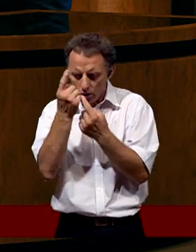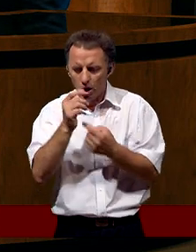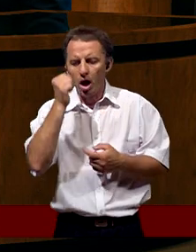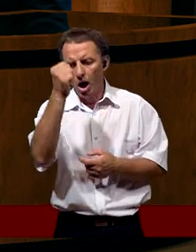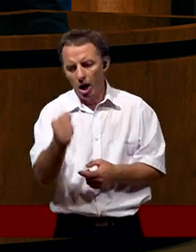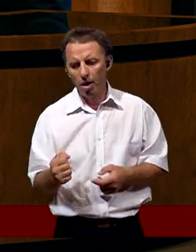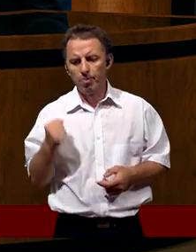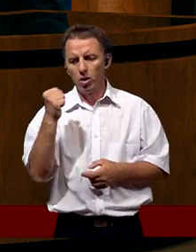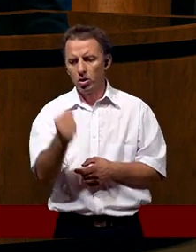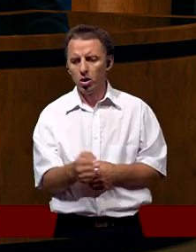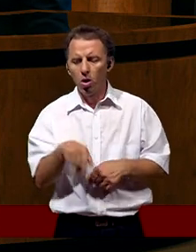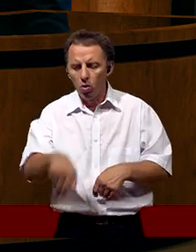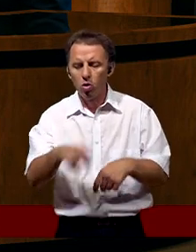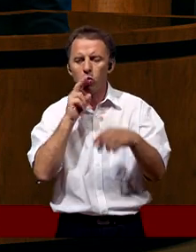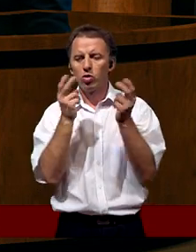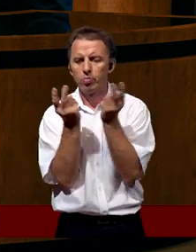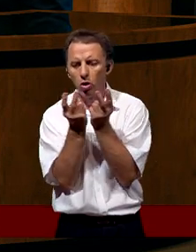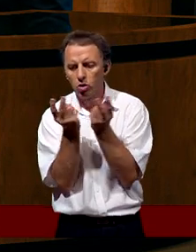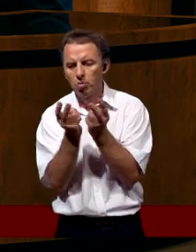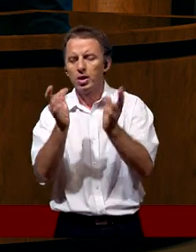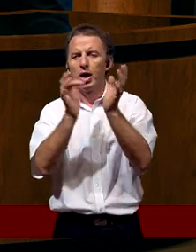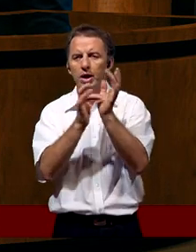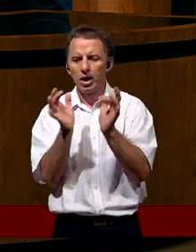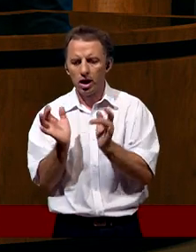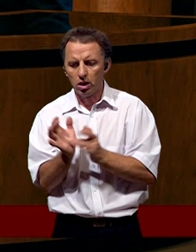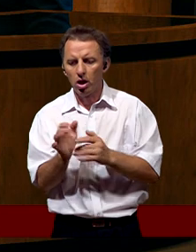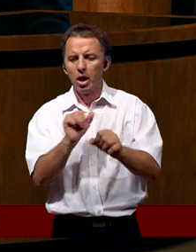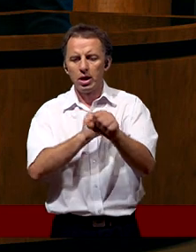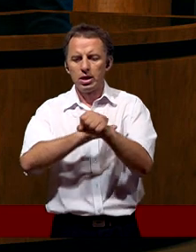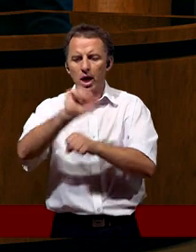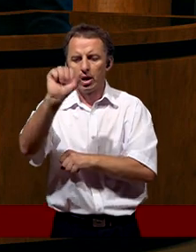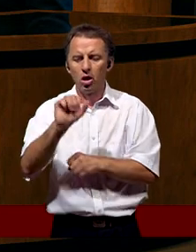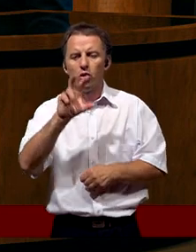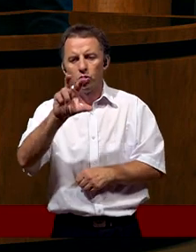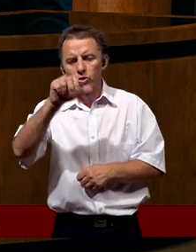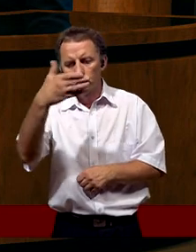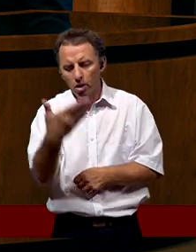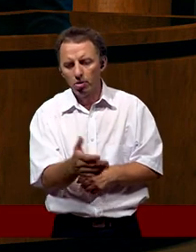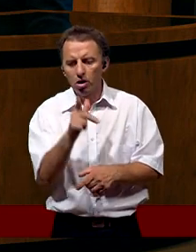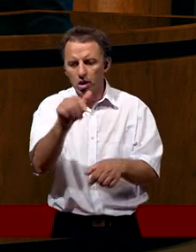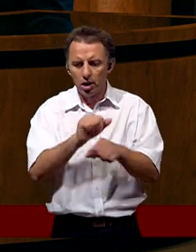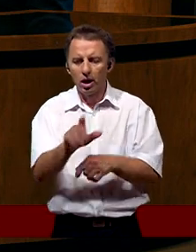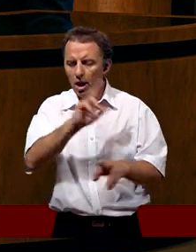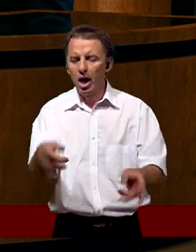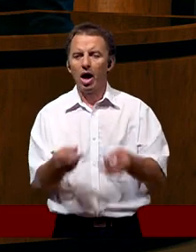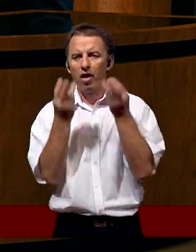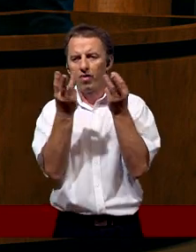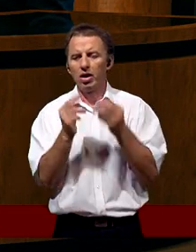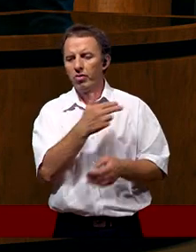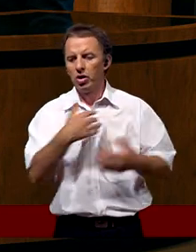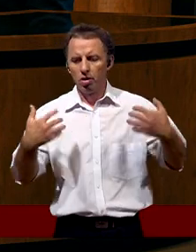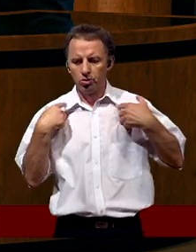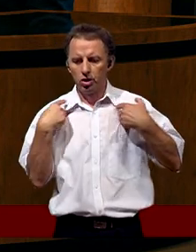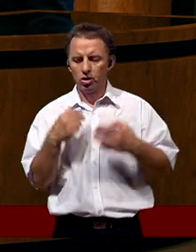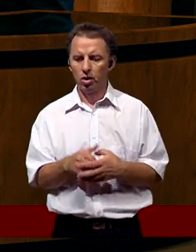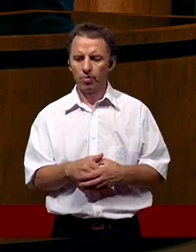nawiązanie apostoła Pawła do usposobienia Chrystusa jest czymś, co jest takim najważniejszym chyba